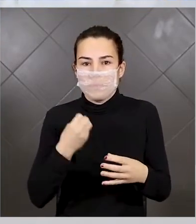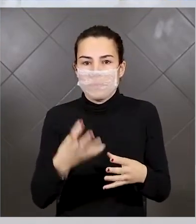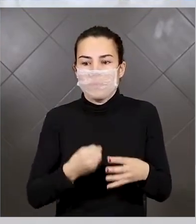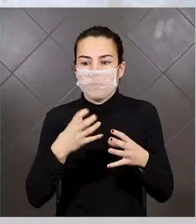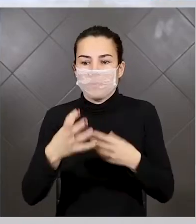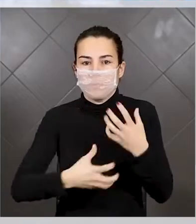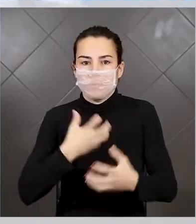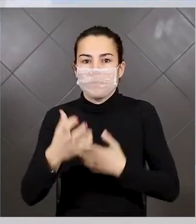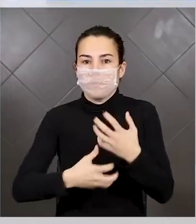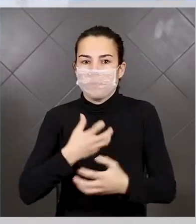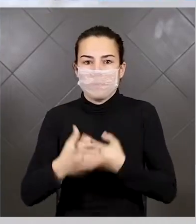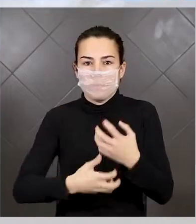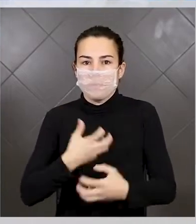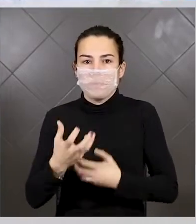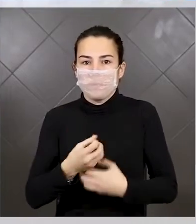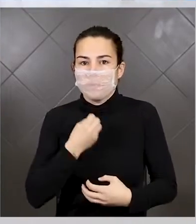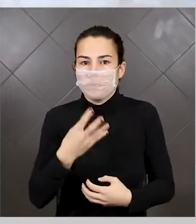muntada.